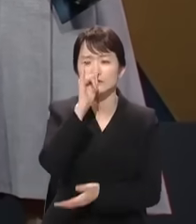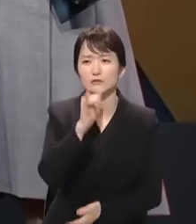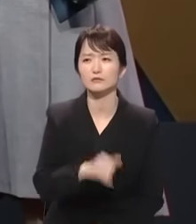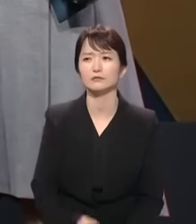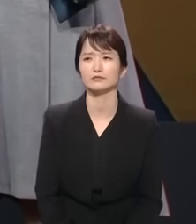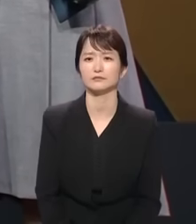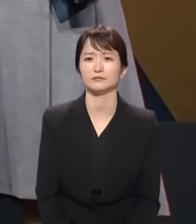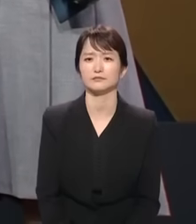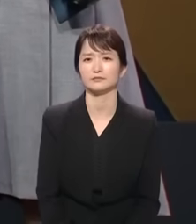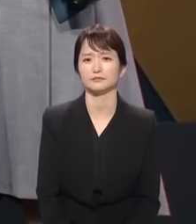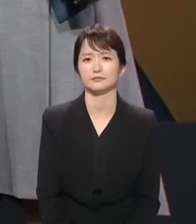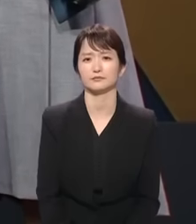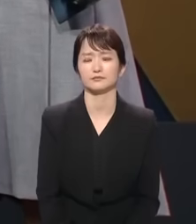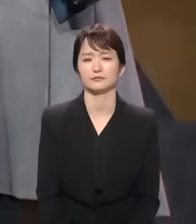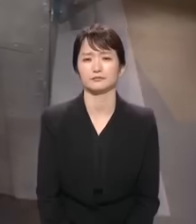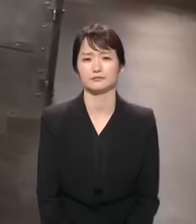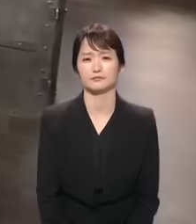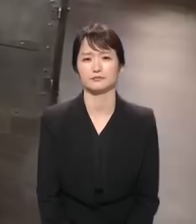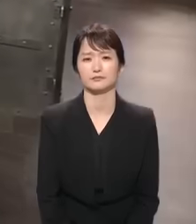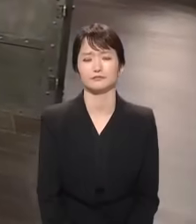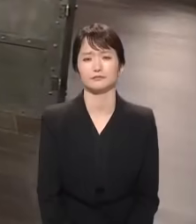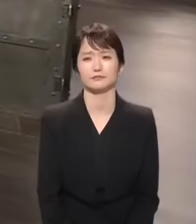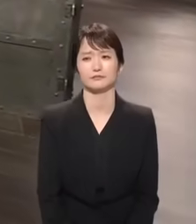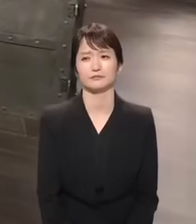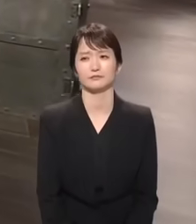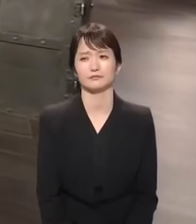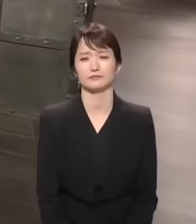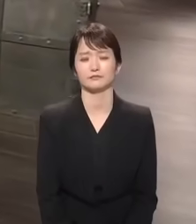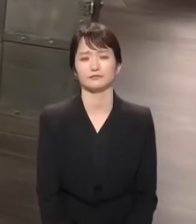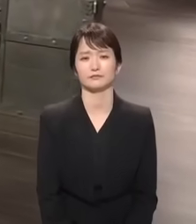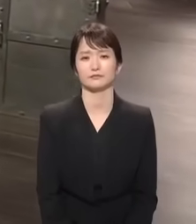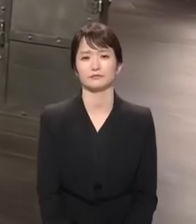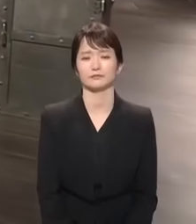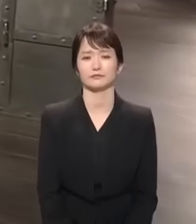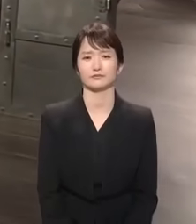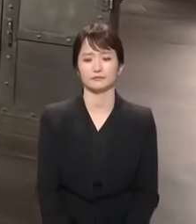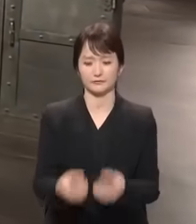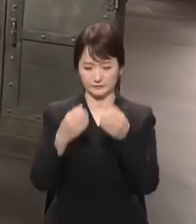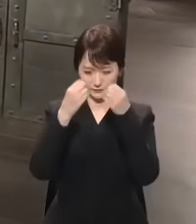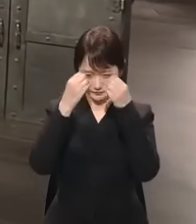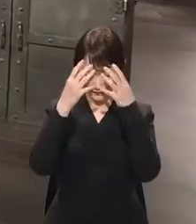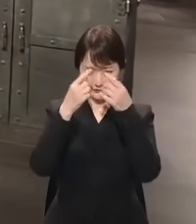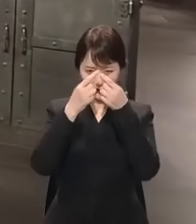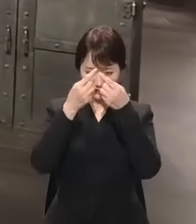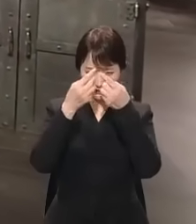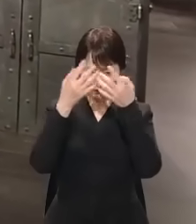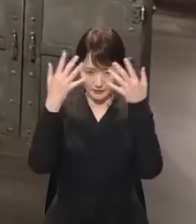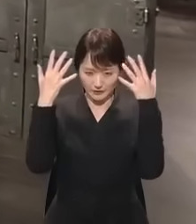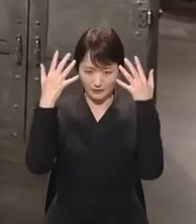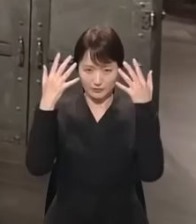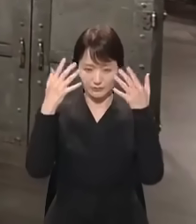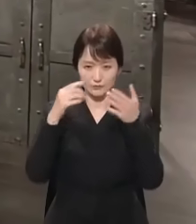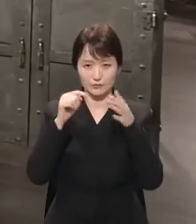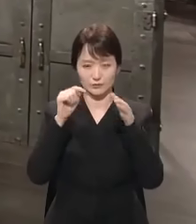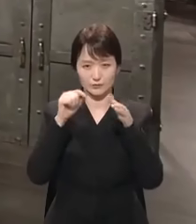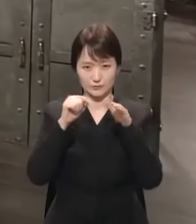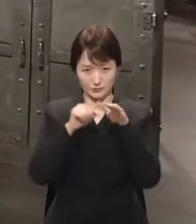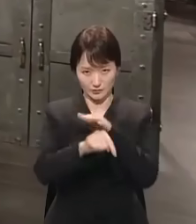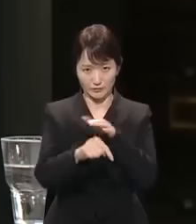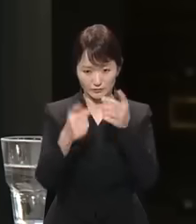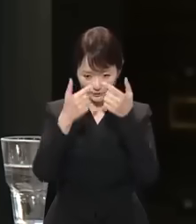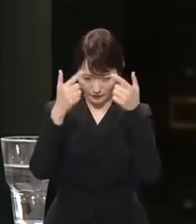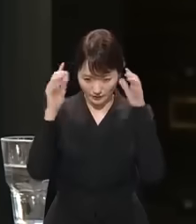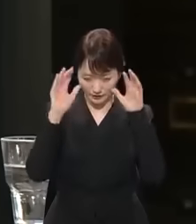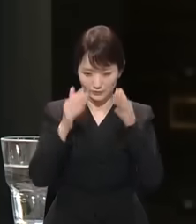있었던 걸까요 자 신학기가 시작됐지만이 교수 때문에 학교를 못 나간다